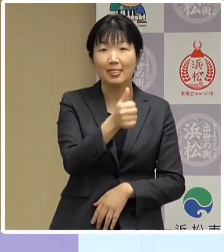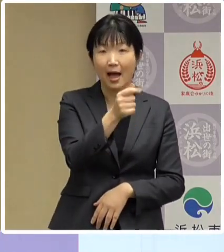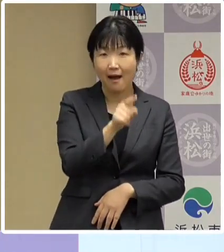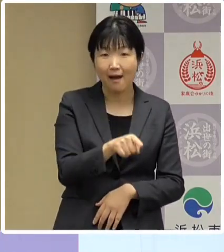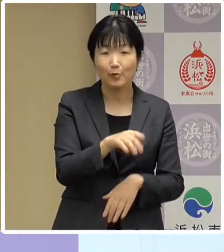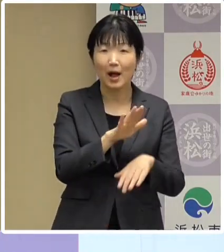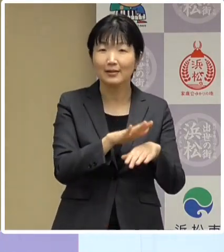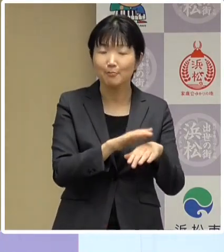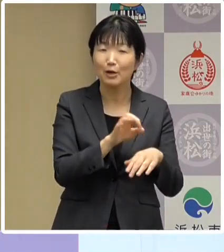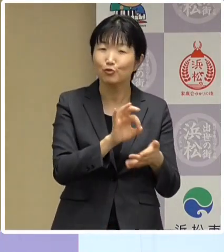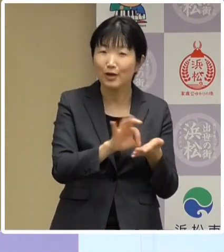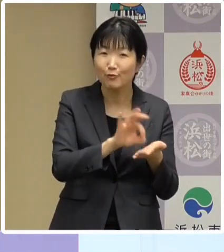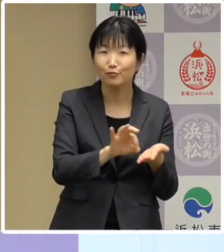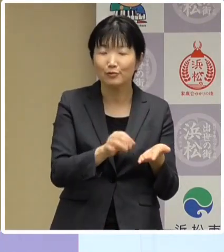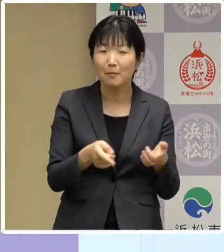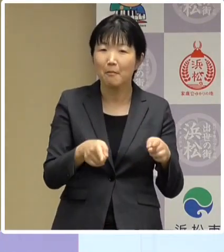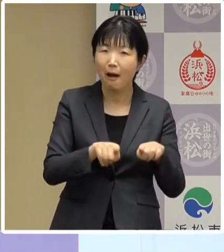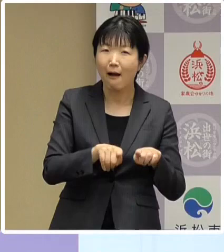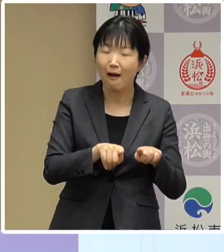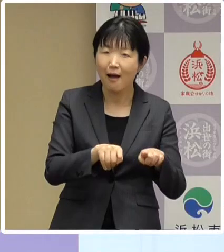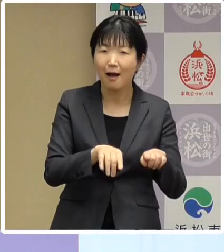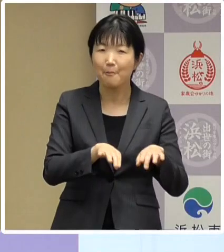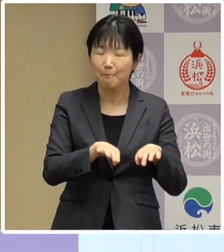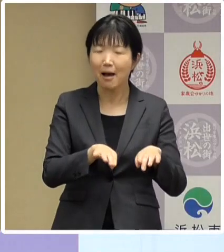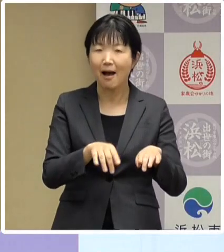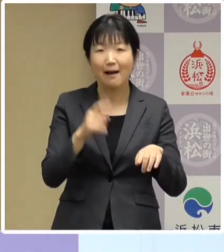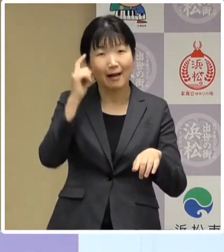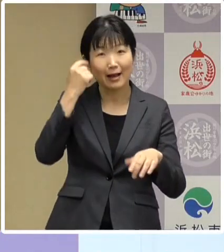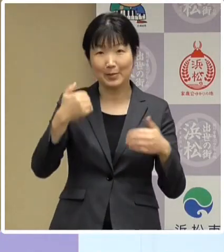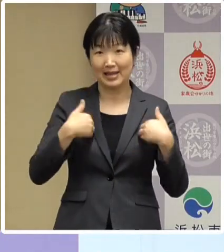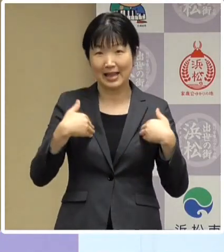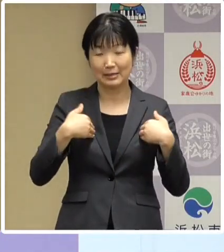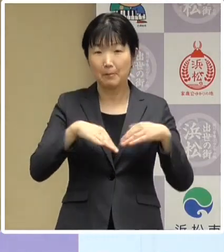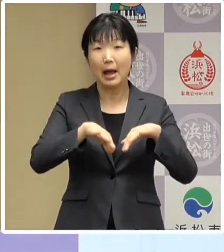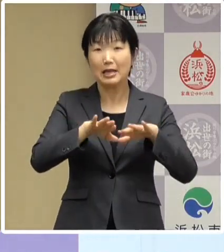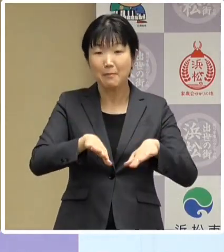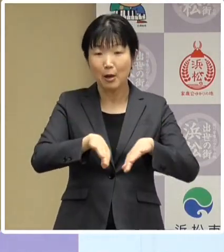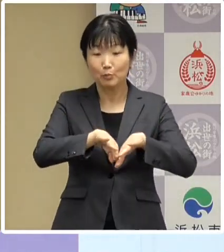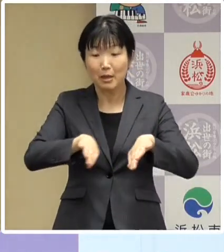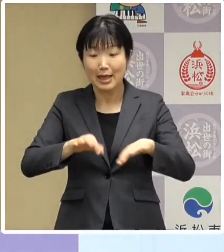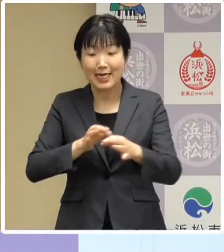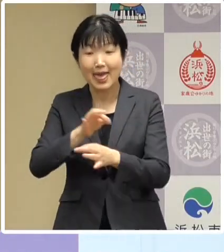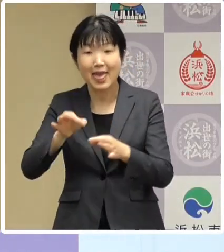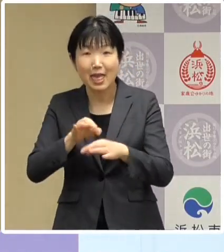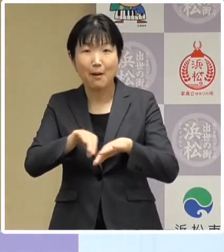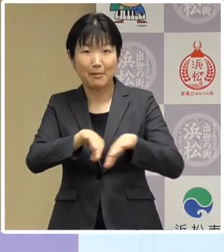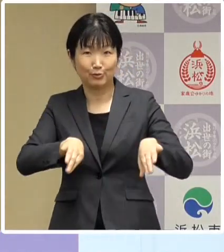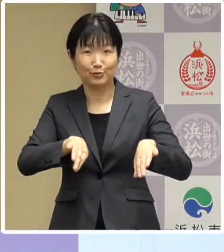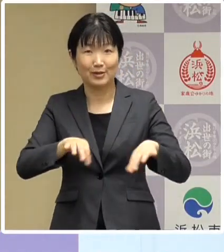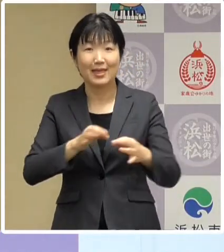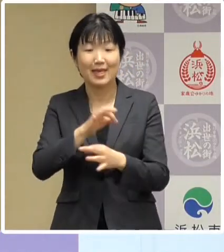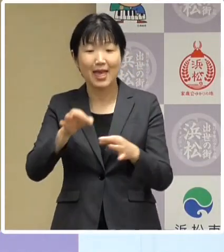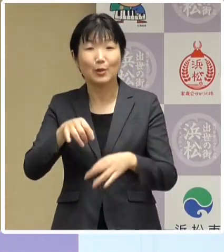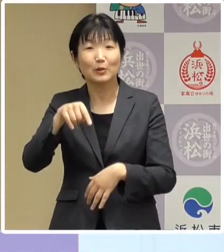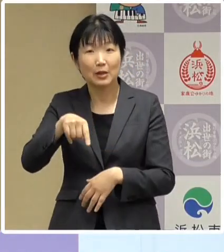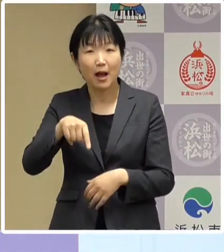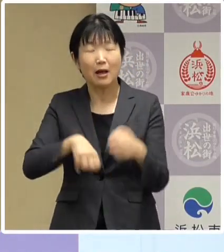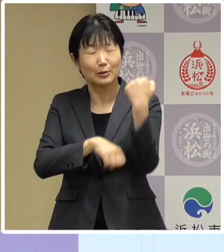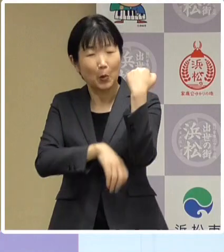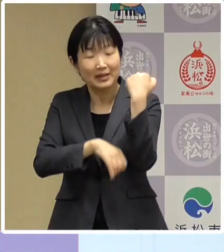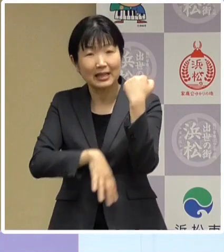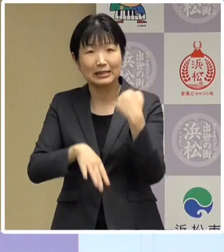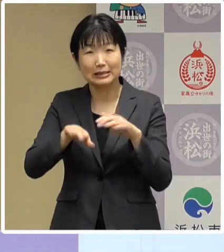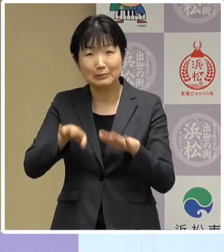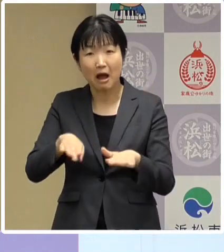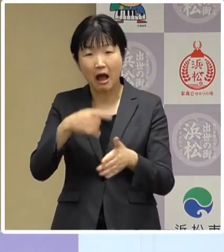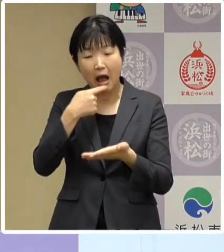てはですね、まあ、そういうものとは別途やっぱり考えていかなければいけませんので、まずはそこの根幹の部分がですね